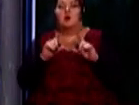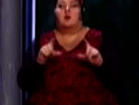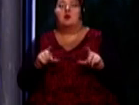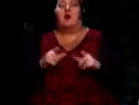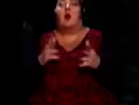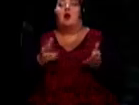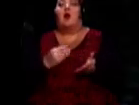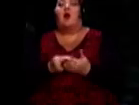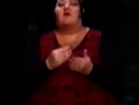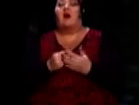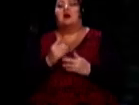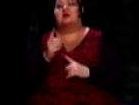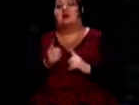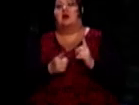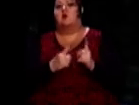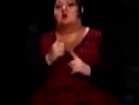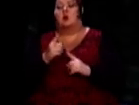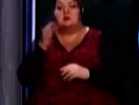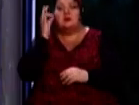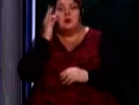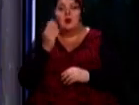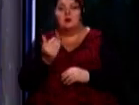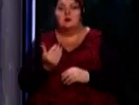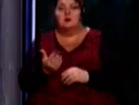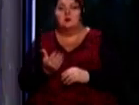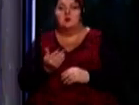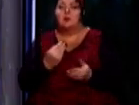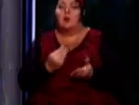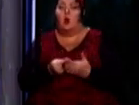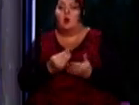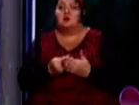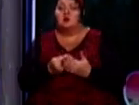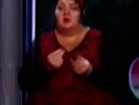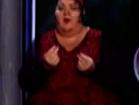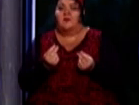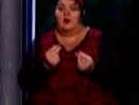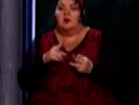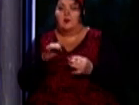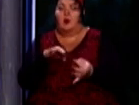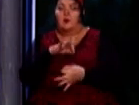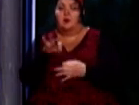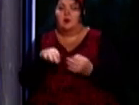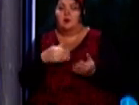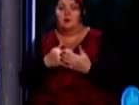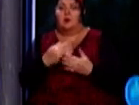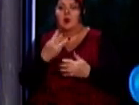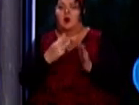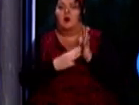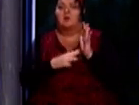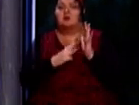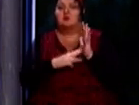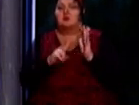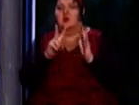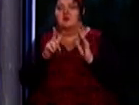Яка вартість реконструкції, нагадаєте? Кошторисна вартість по проєкту близько 82 мільйонів,